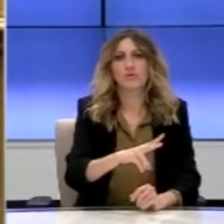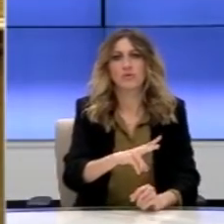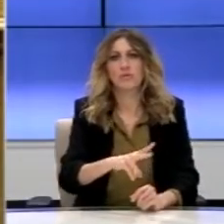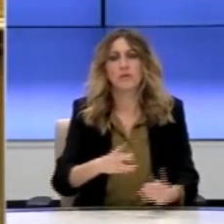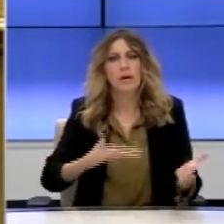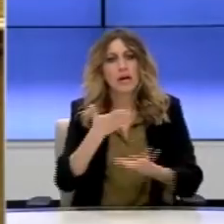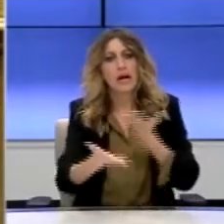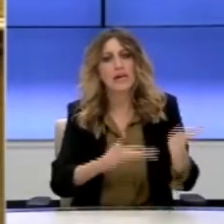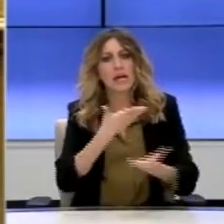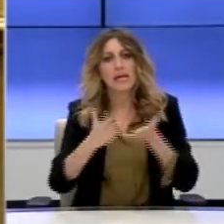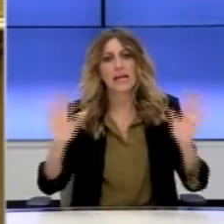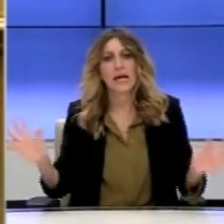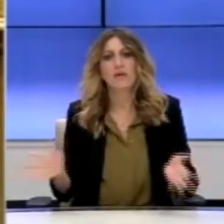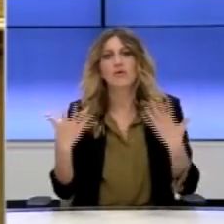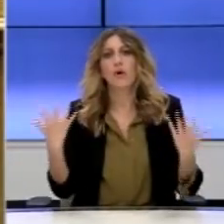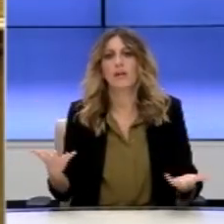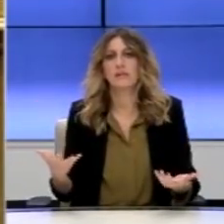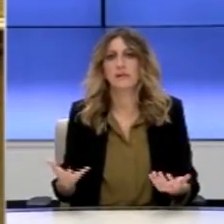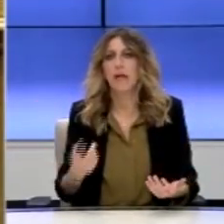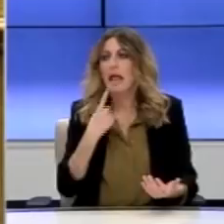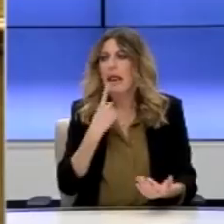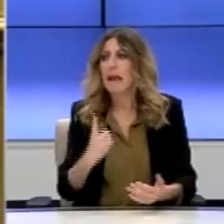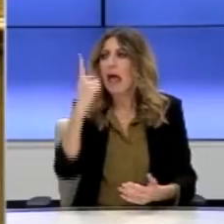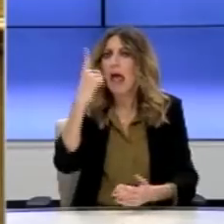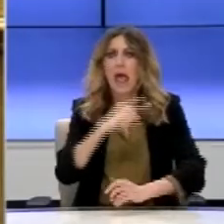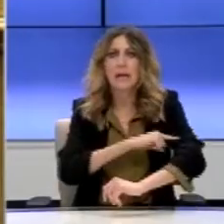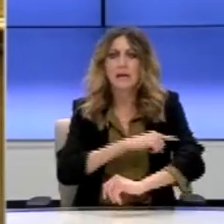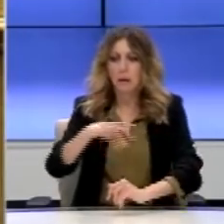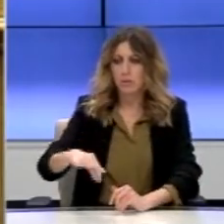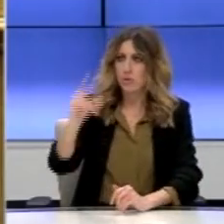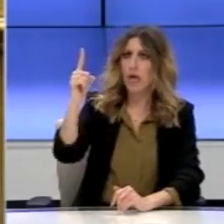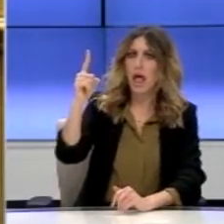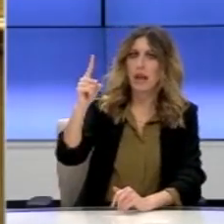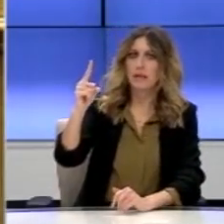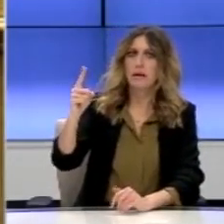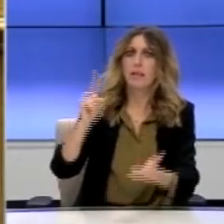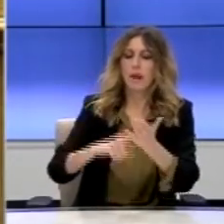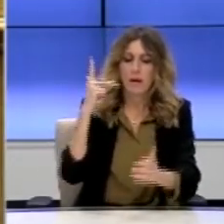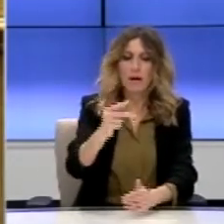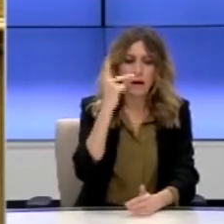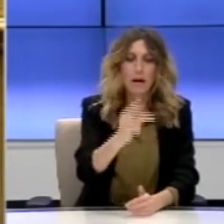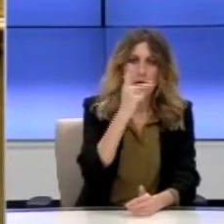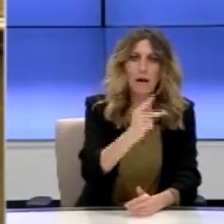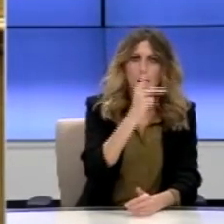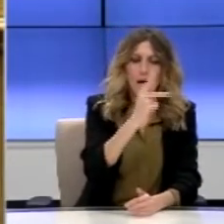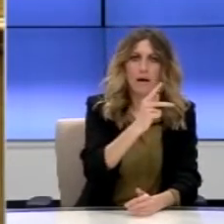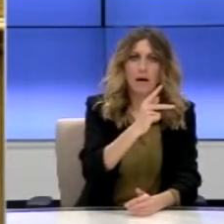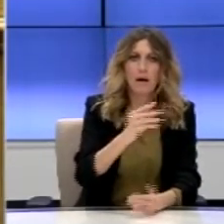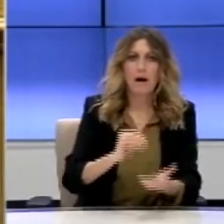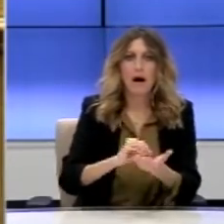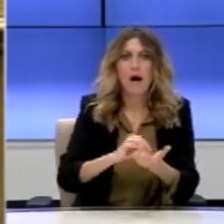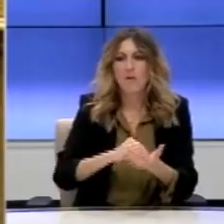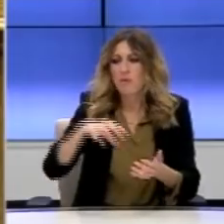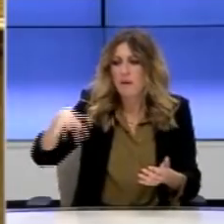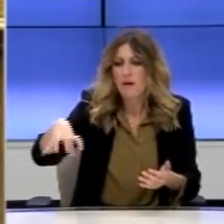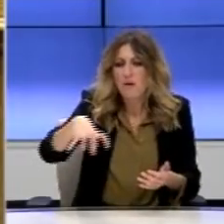υπεύθυνος για πάρα πολλούς ταυτόχρονα εμβολιασμούς, όπως ακατάλληλοι χώροι εμβολιασμών, όπως ακατάλληλοι